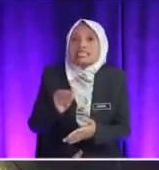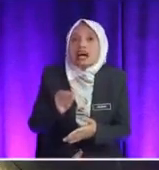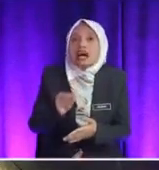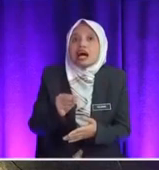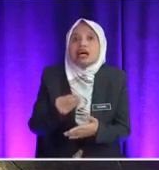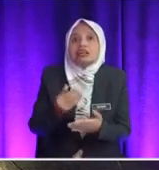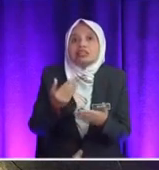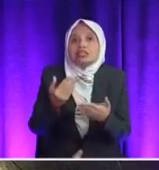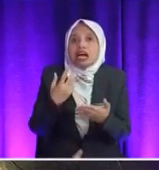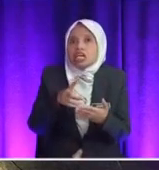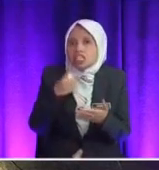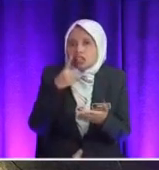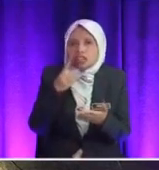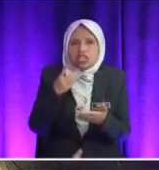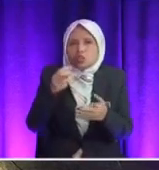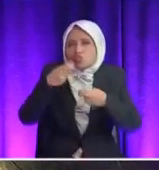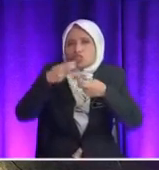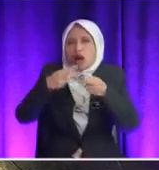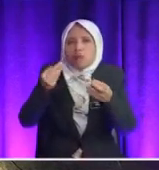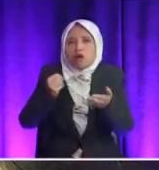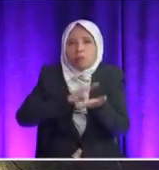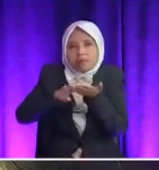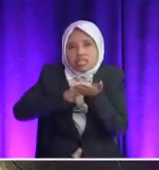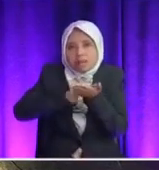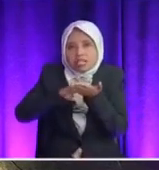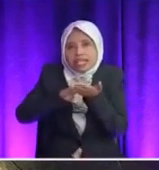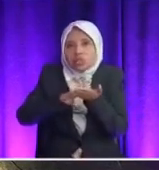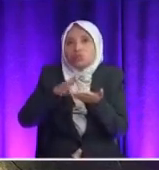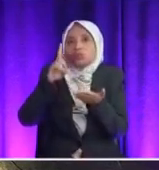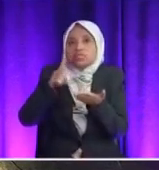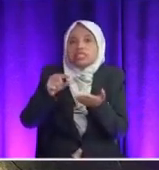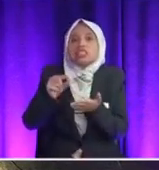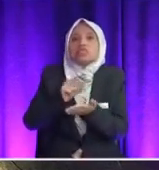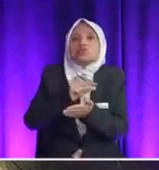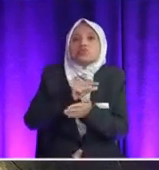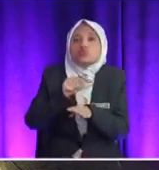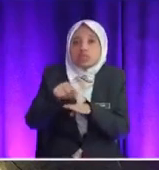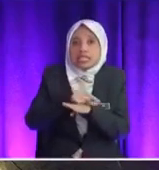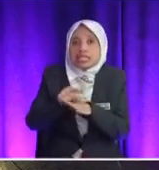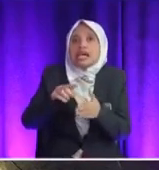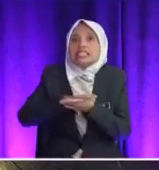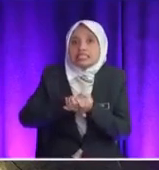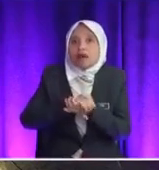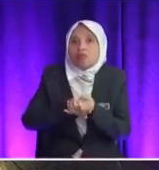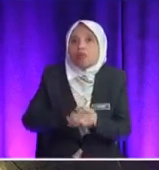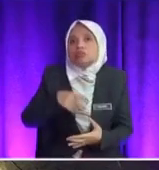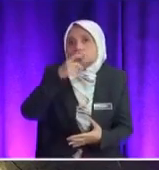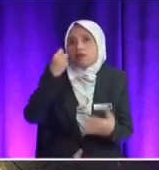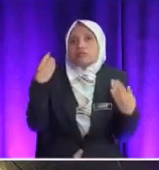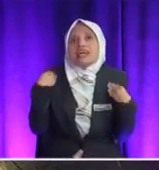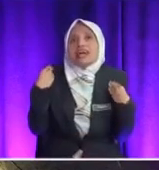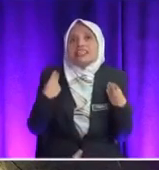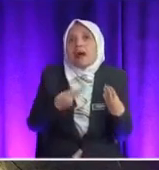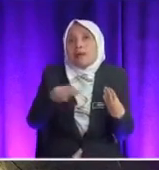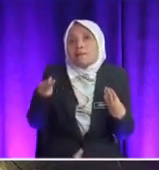tanggal dengan hanya the gearnya the girl kita kena guna sabun ini sabu nih dia ada bahan kimianya bule menangkal